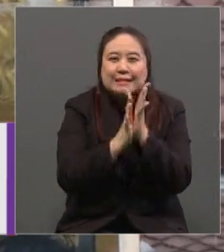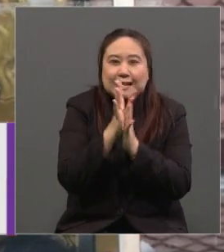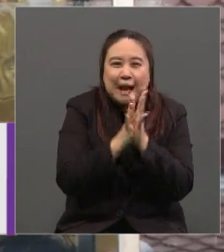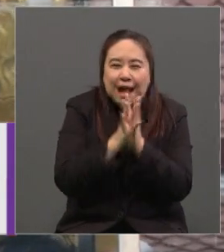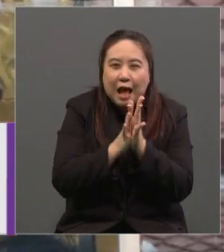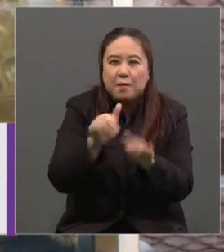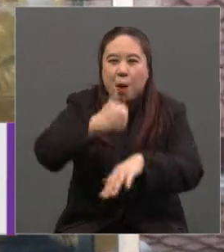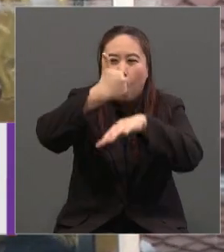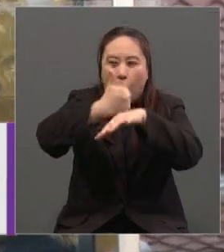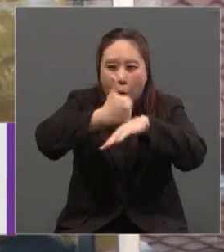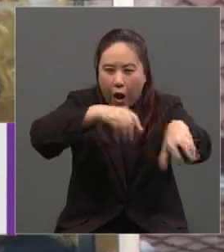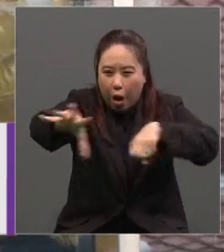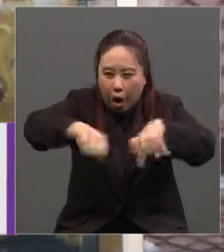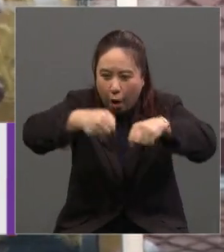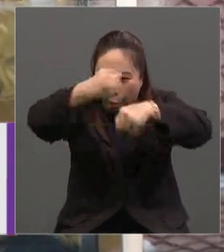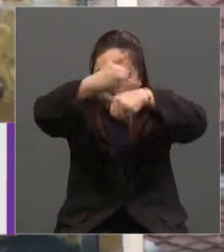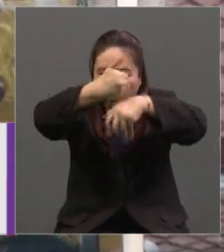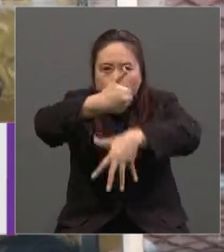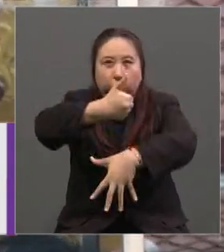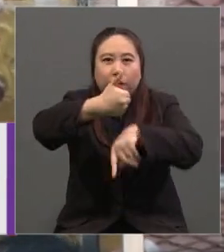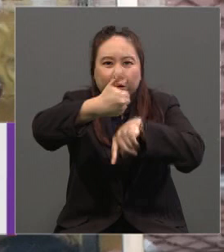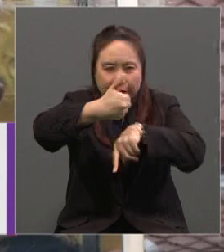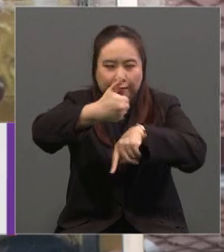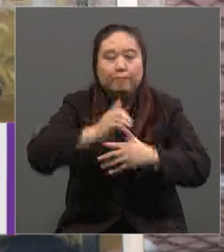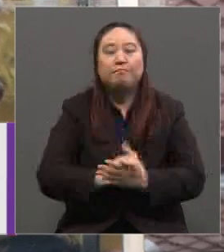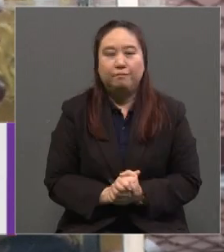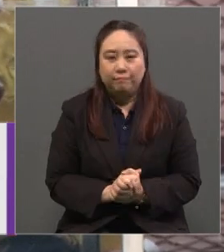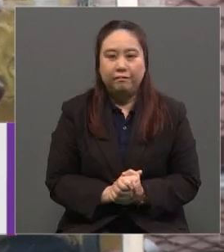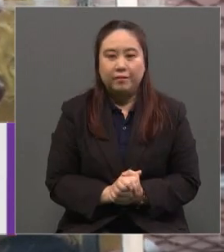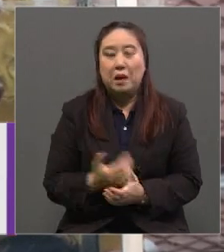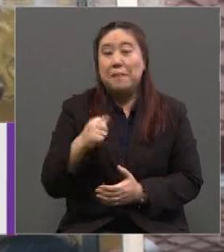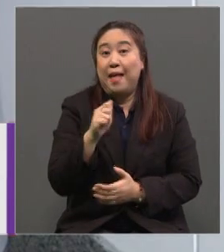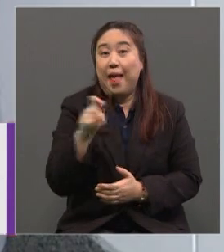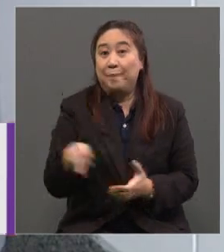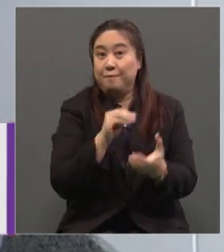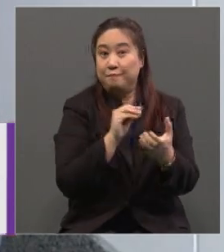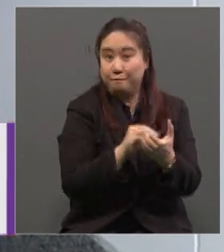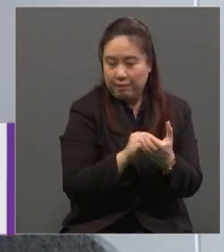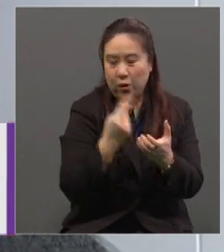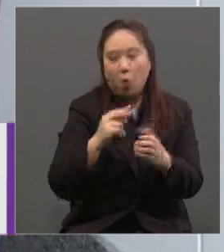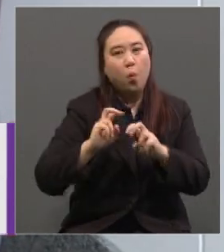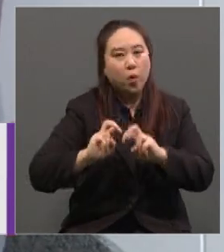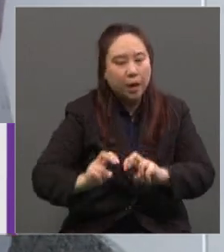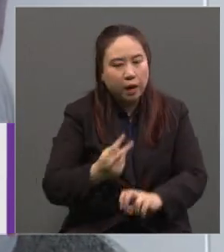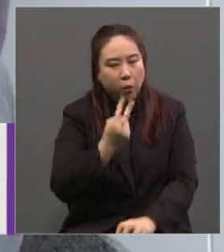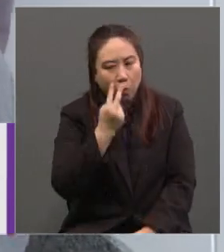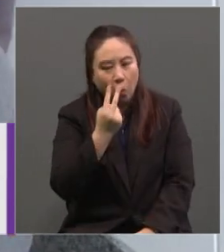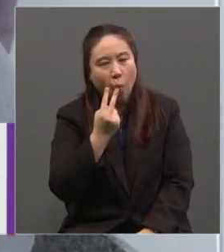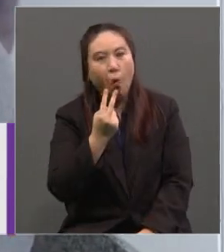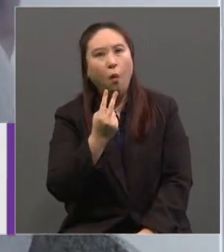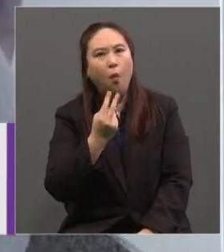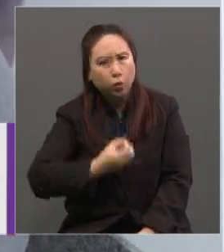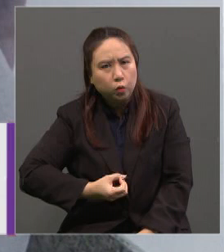ลน์แล้วก็ในส่วนของแอปพลิเคชันนะคะที่ชื่อว่าเช็คดี DSIซึ่งก็มีผลการวิจัยที่ต้องบอกว่าน่าตกใจค่ะเ